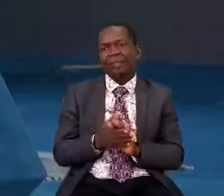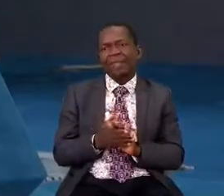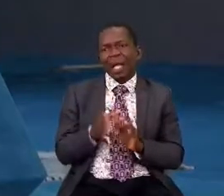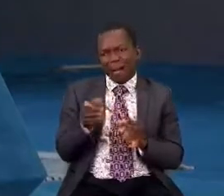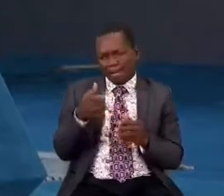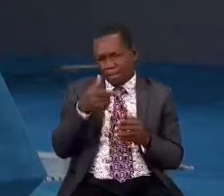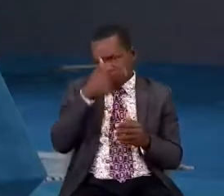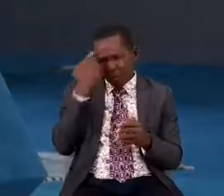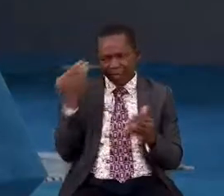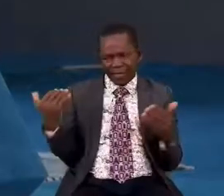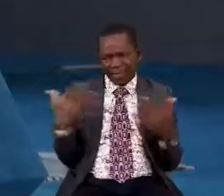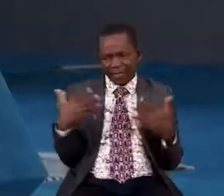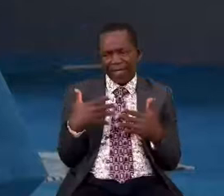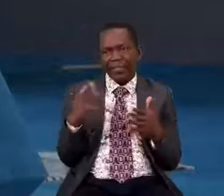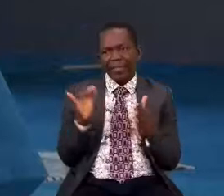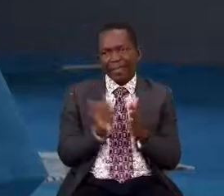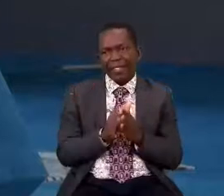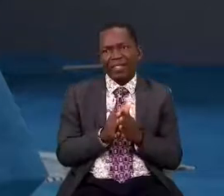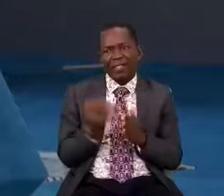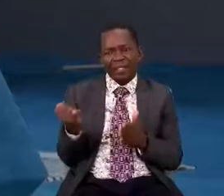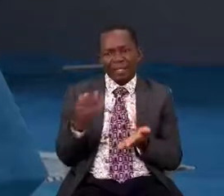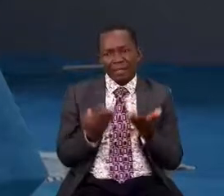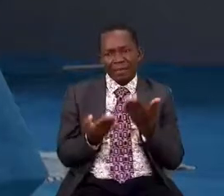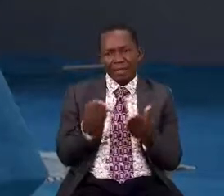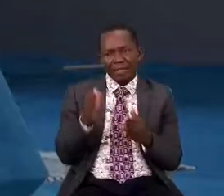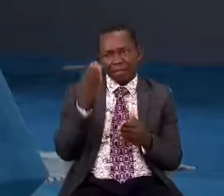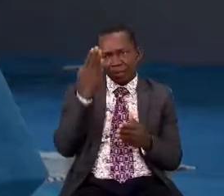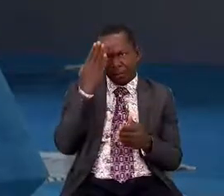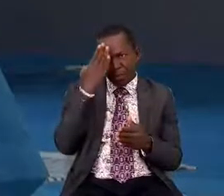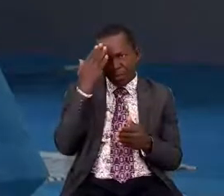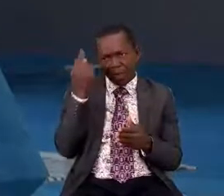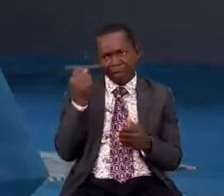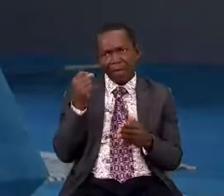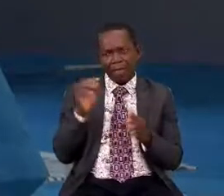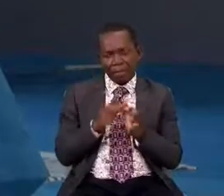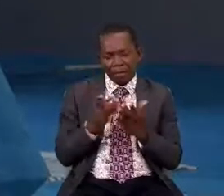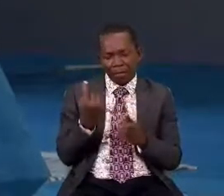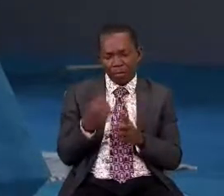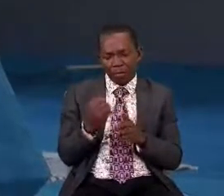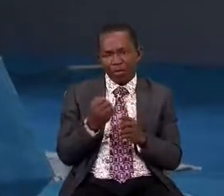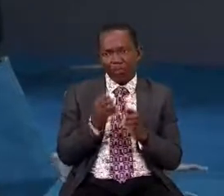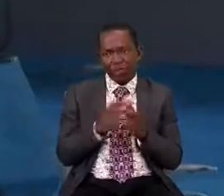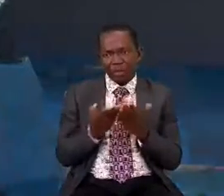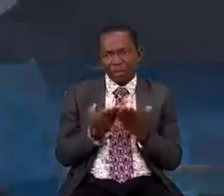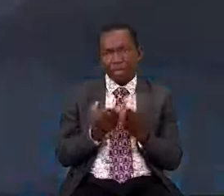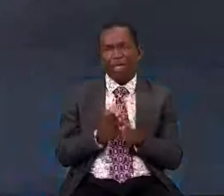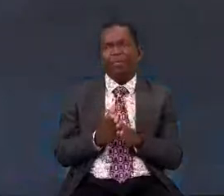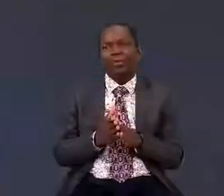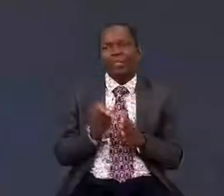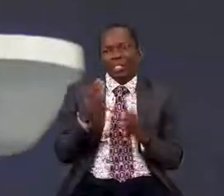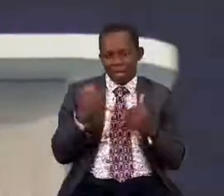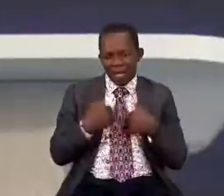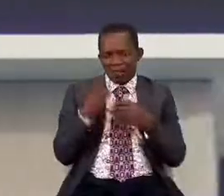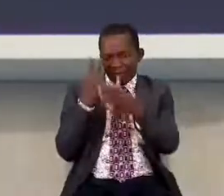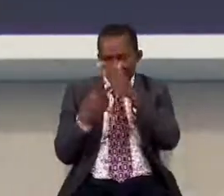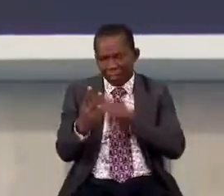peuvent avoir le ministère, ils peuvent avoir la vision, ils peuvent avoir une mission obligeante, sachant où aller et